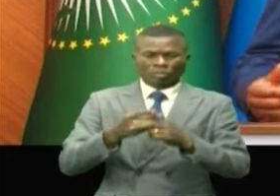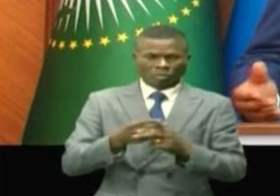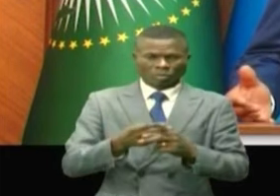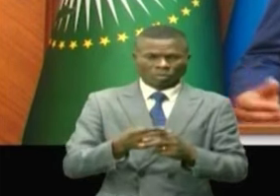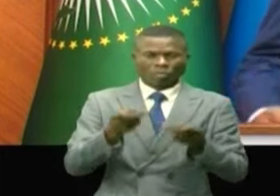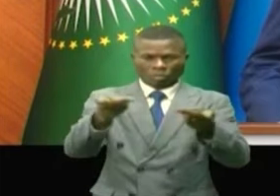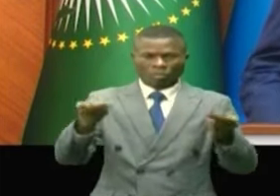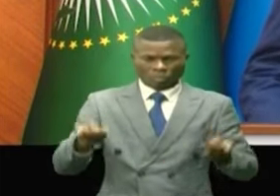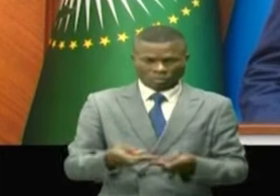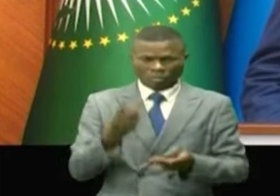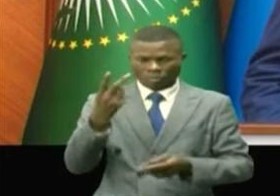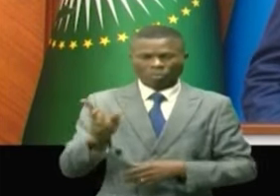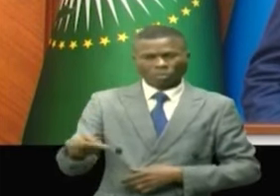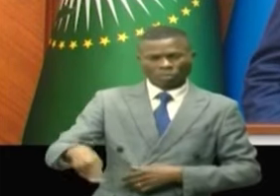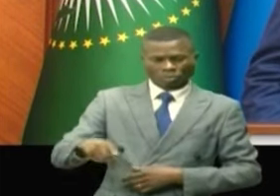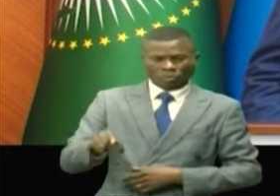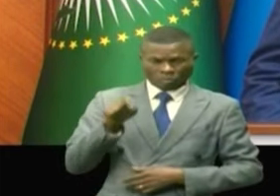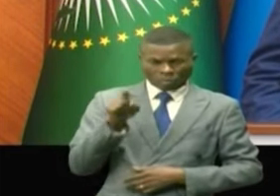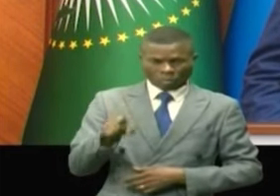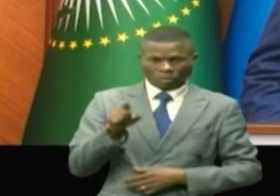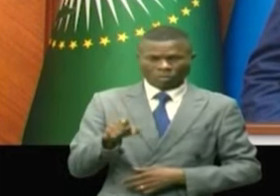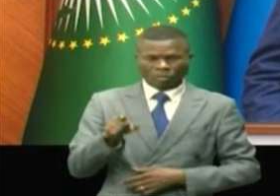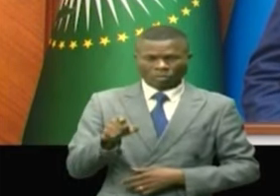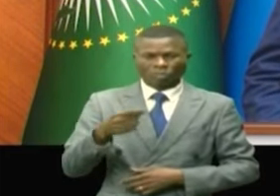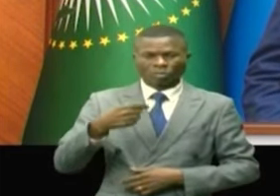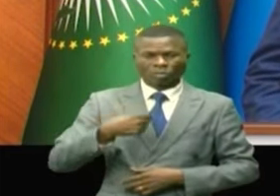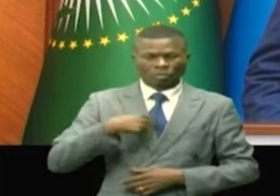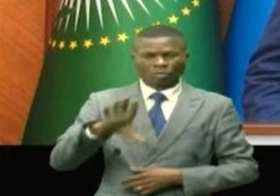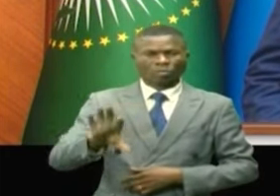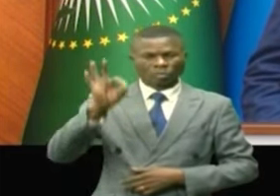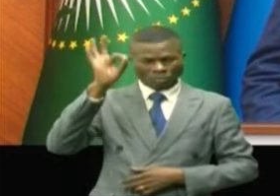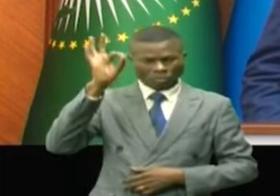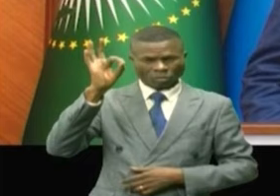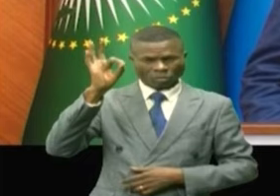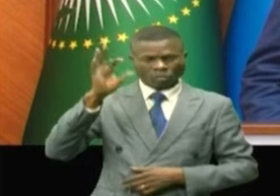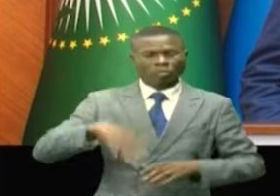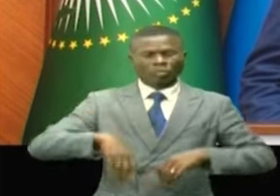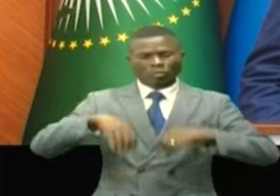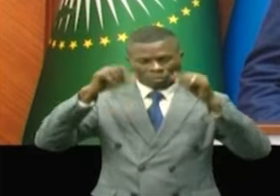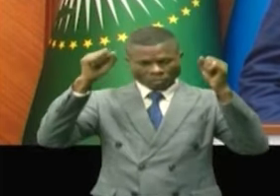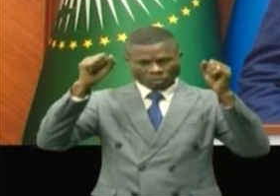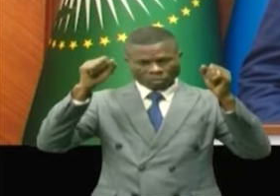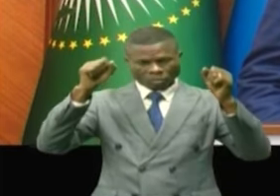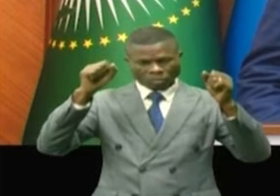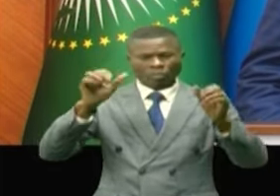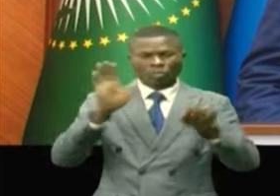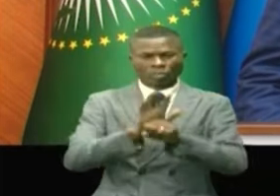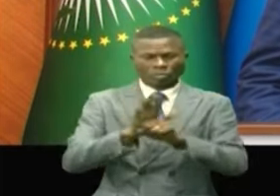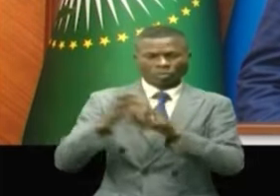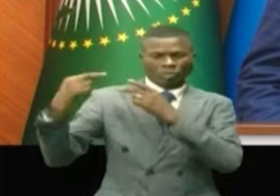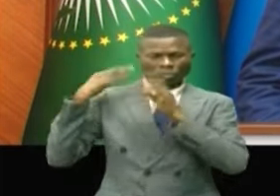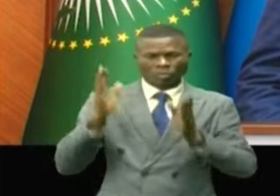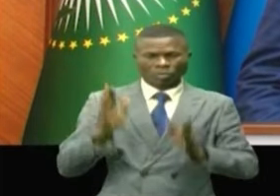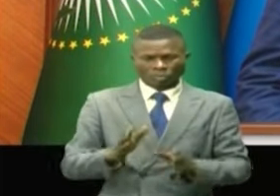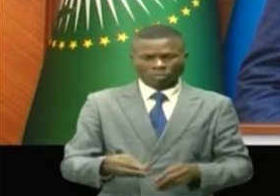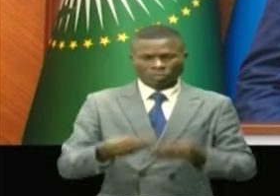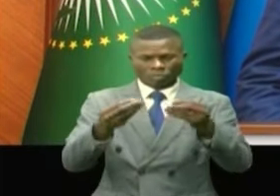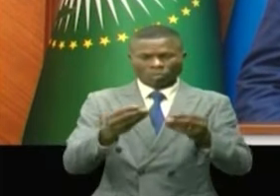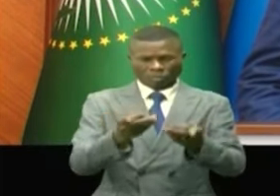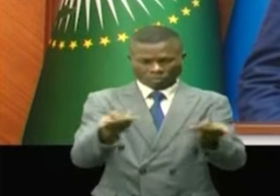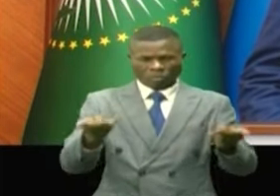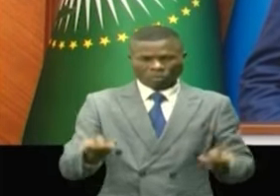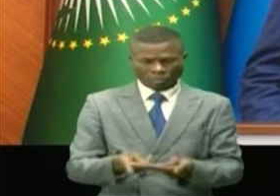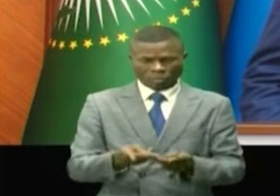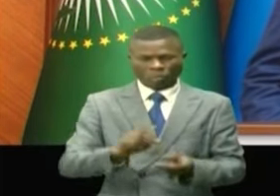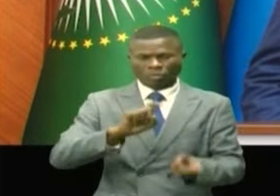zones des deux provinces concerné j'ai opté en toute responsabilité pour la mise en uvre d'un dispositif